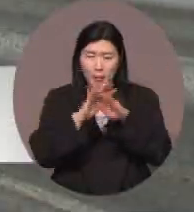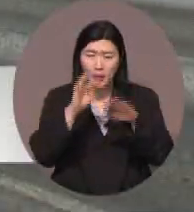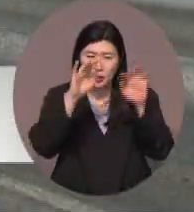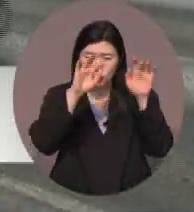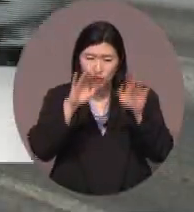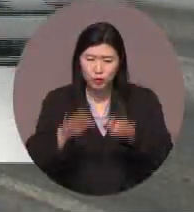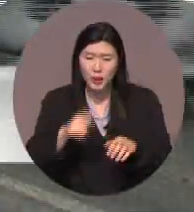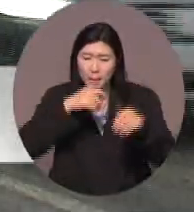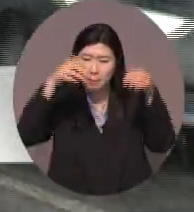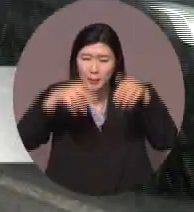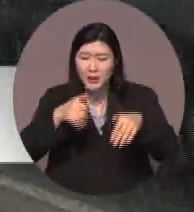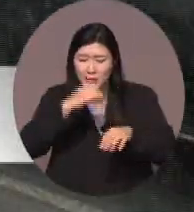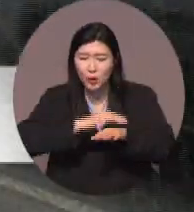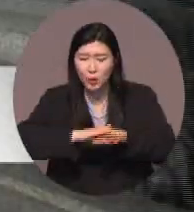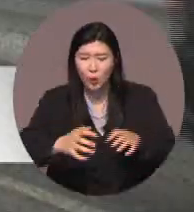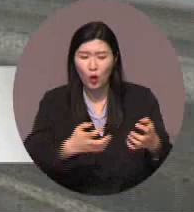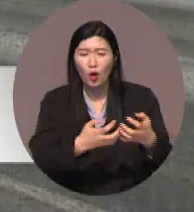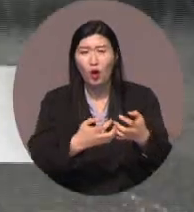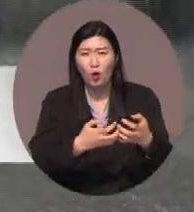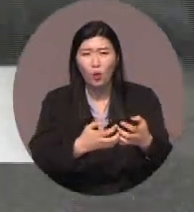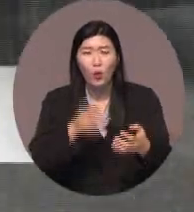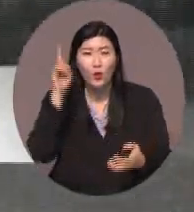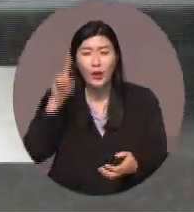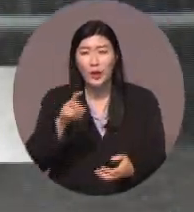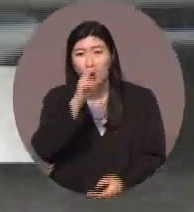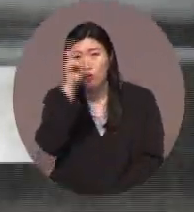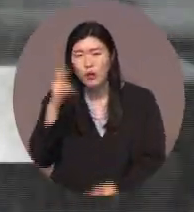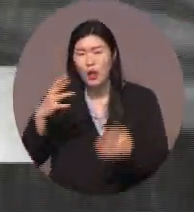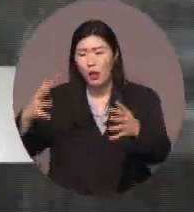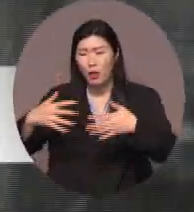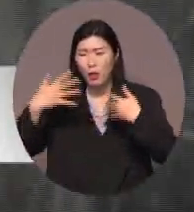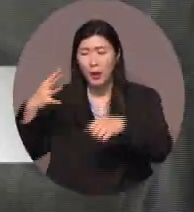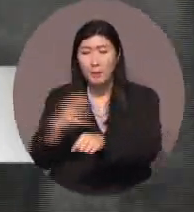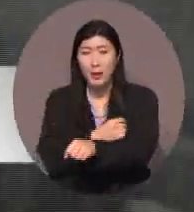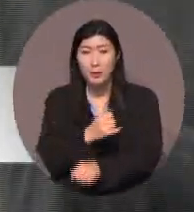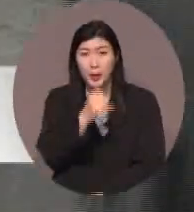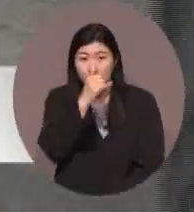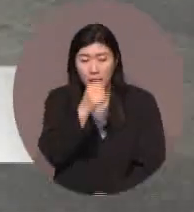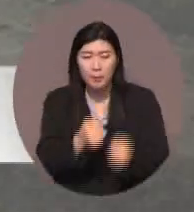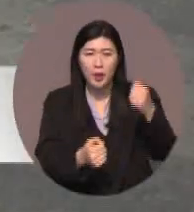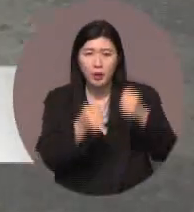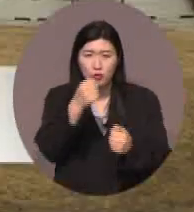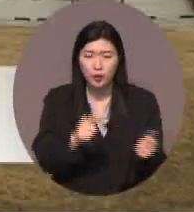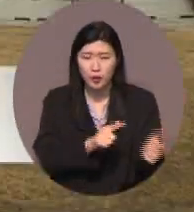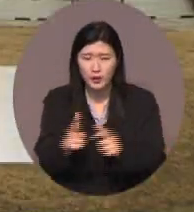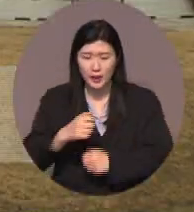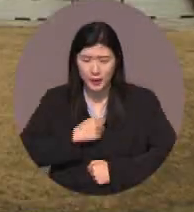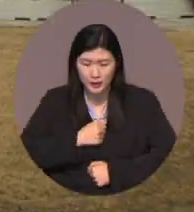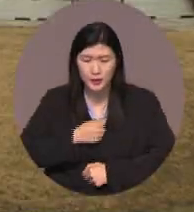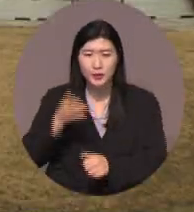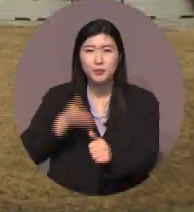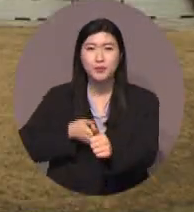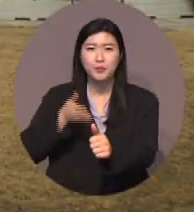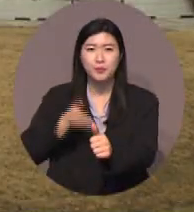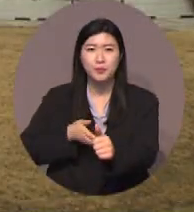비로 도로에 살얼음이 얼고 내일 오후까지 강한 바람도 예고돼 교통과 시설안전에 각별한 주의를